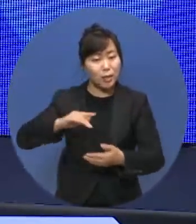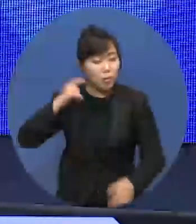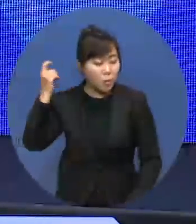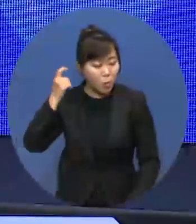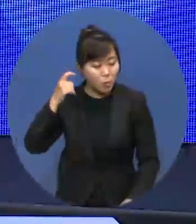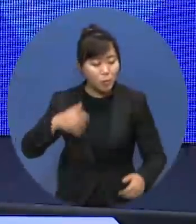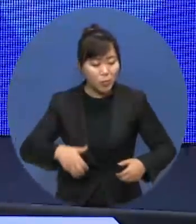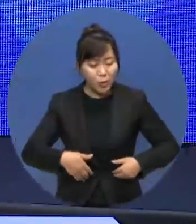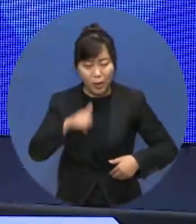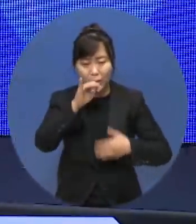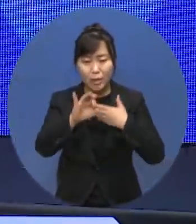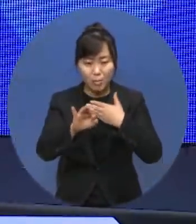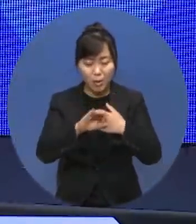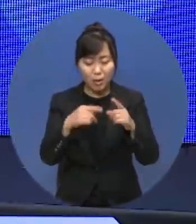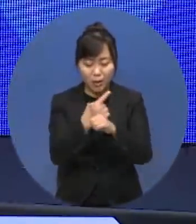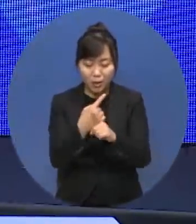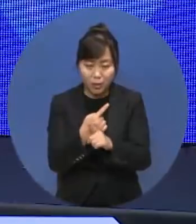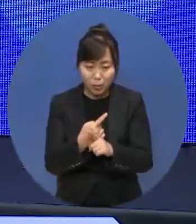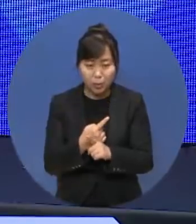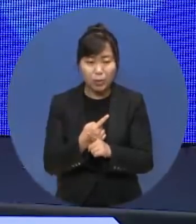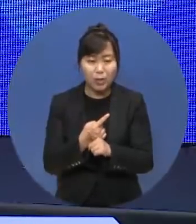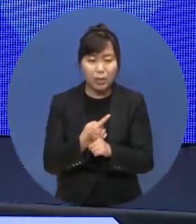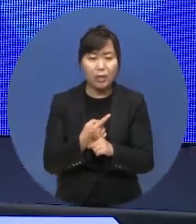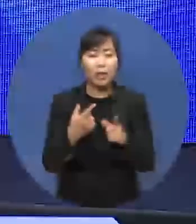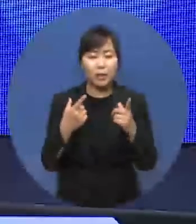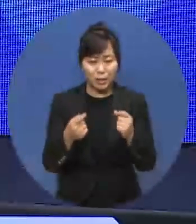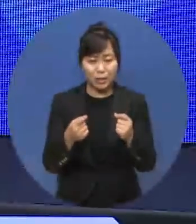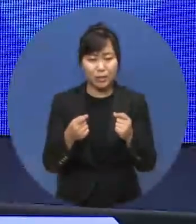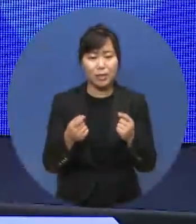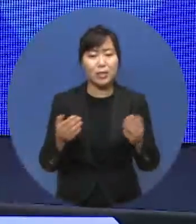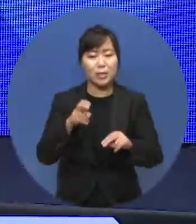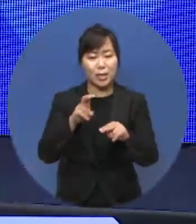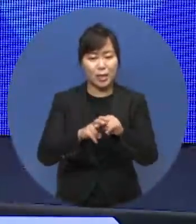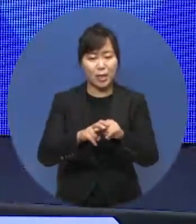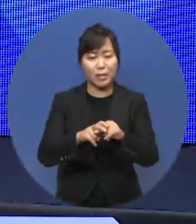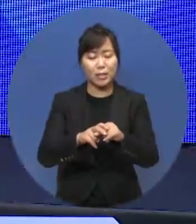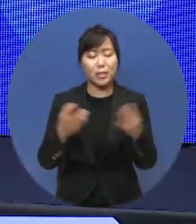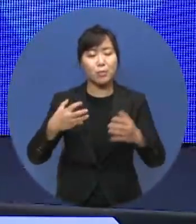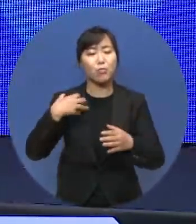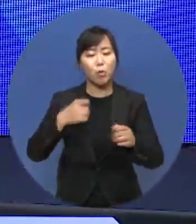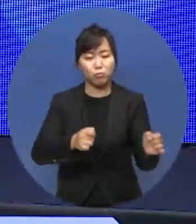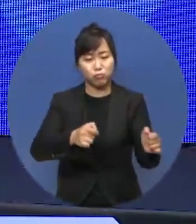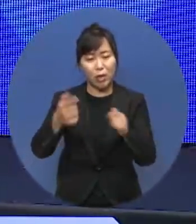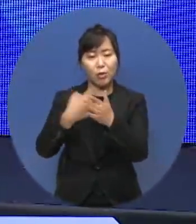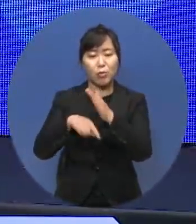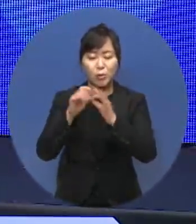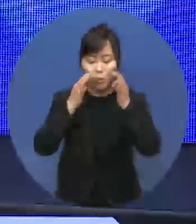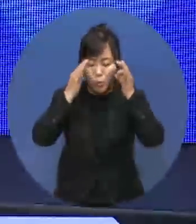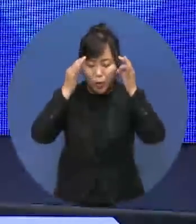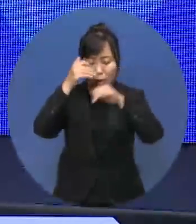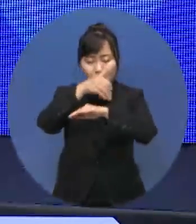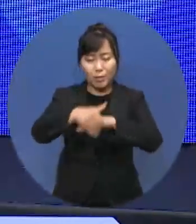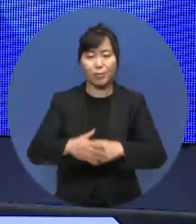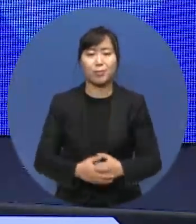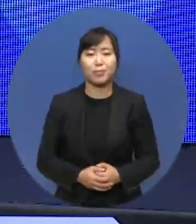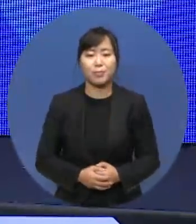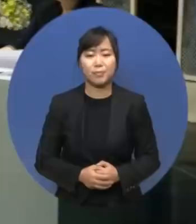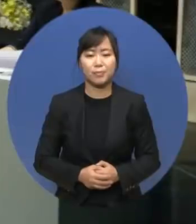또 필요한 부분에 있어서 개선을 하고 또 이러한 문화예술 일자리가 직무로 확대될 수 있도록 노력할